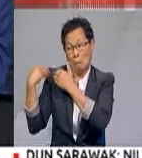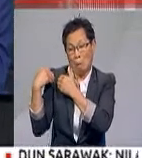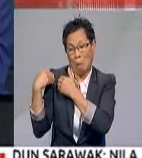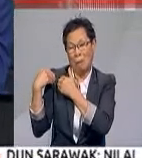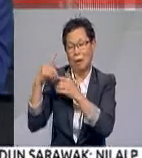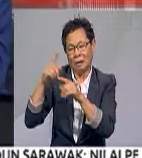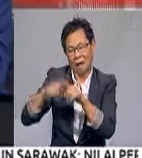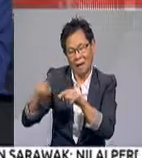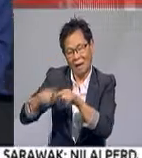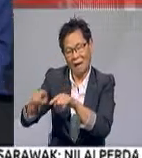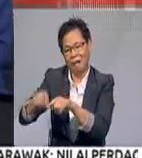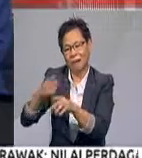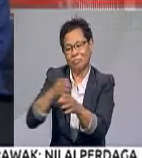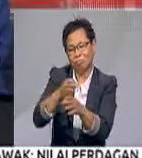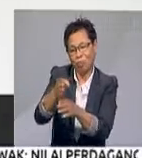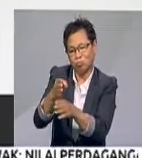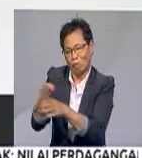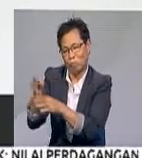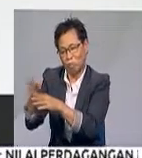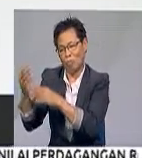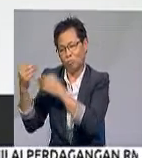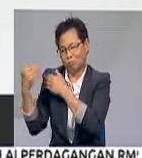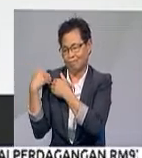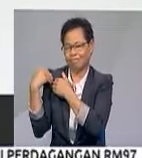pelbagai sektor.